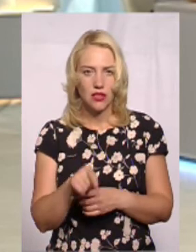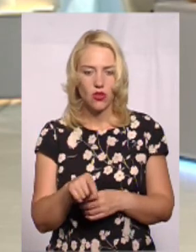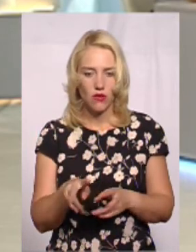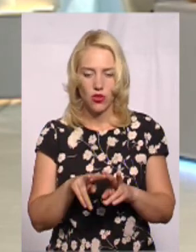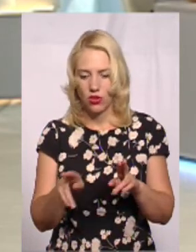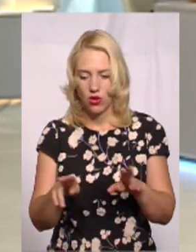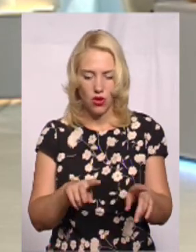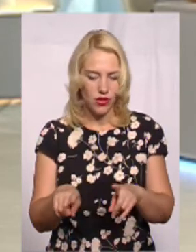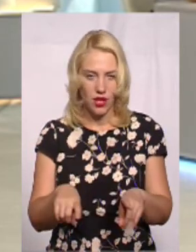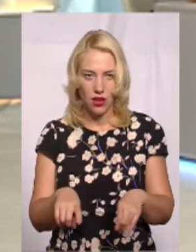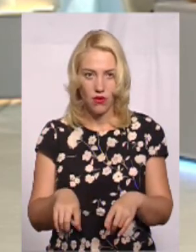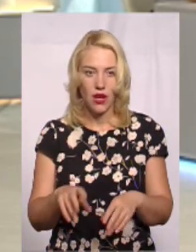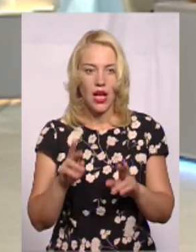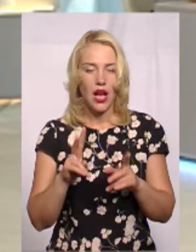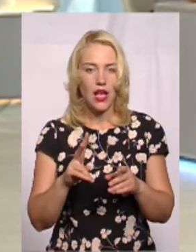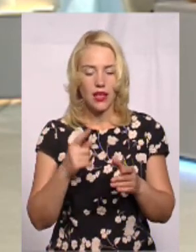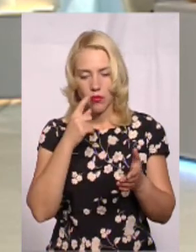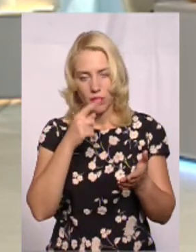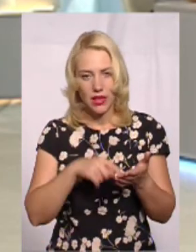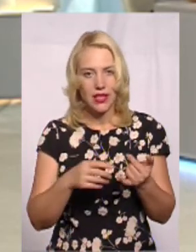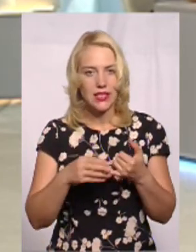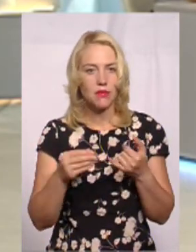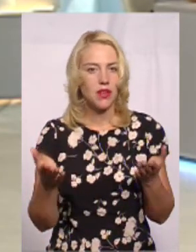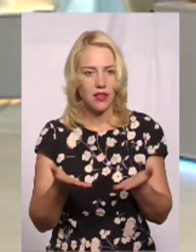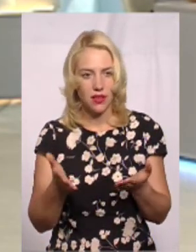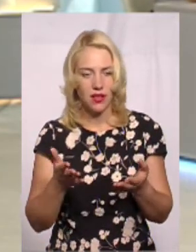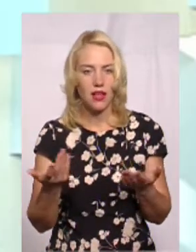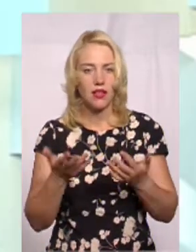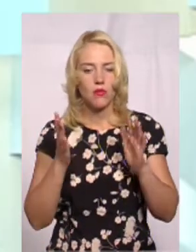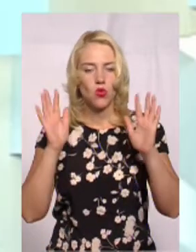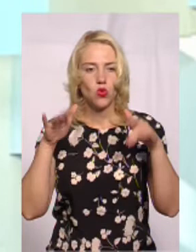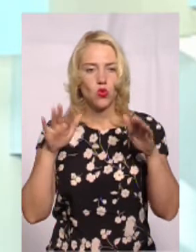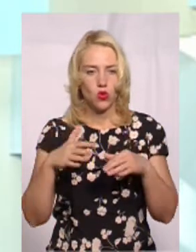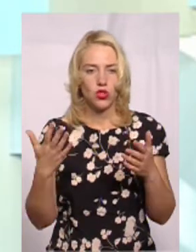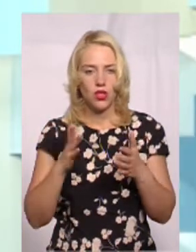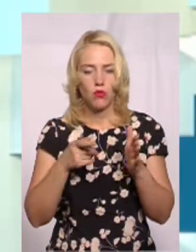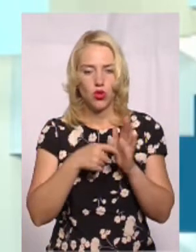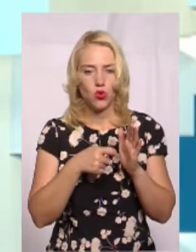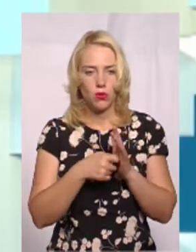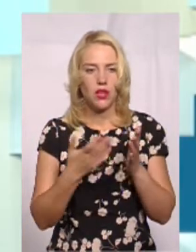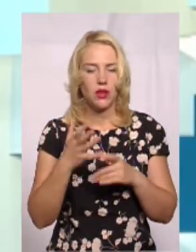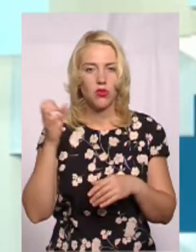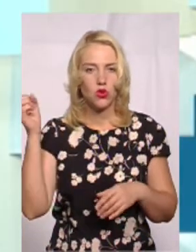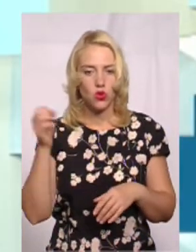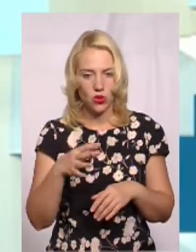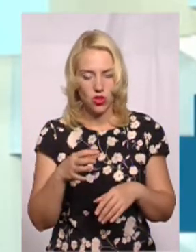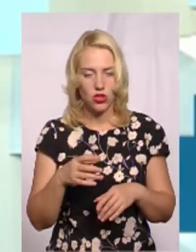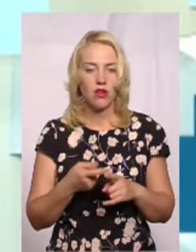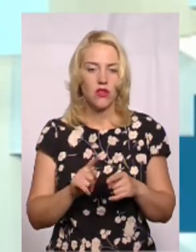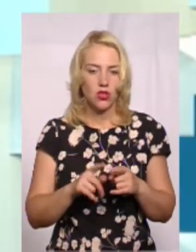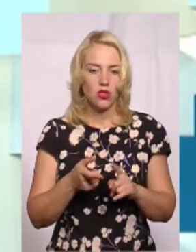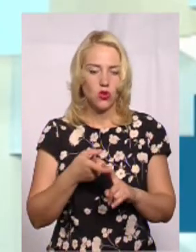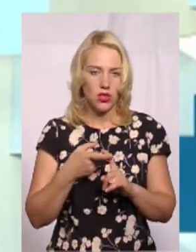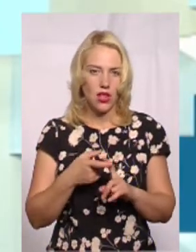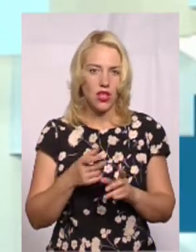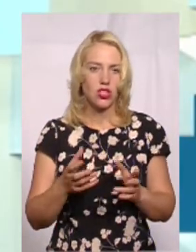більш-менш однакове, так? Але в який ґрунт воно попадає, так? Які будуть дощі, які будуть добриво, яке буде сонячне освітлення, від цього залежить урожай, так?